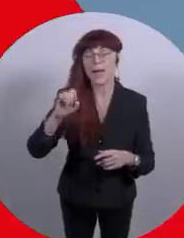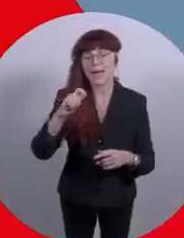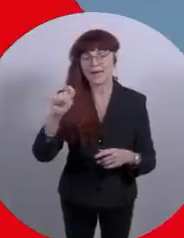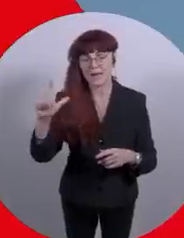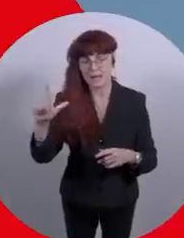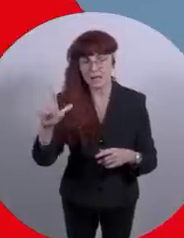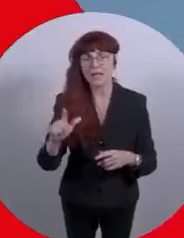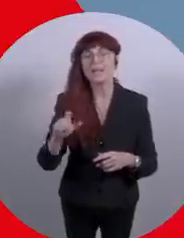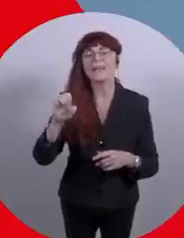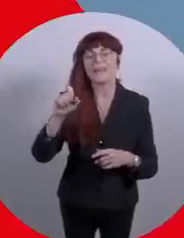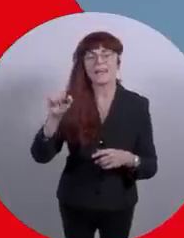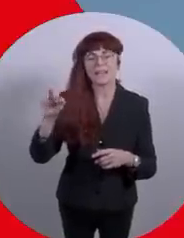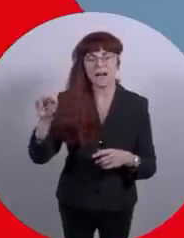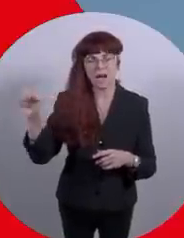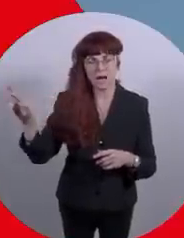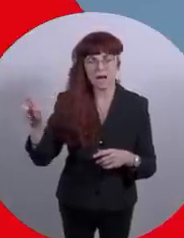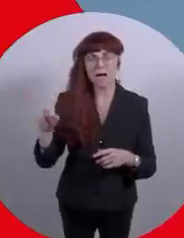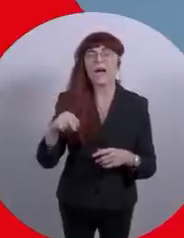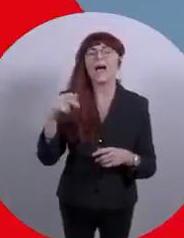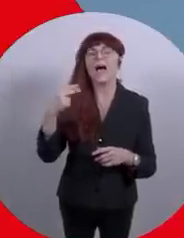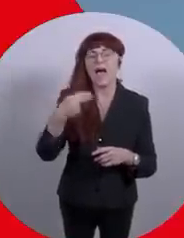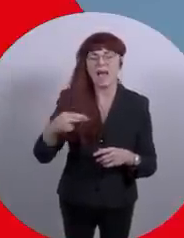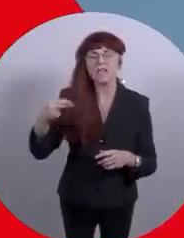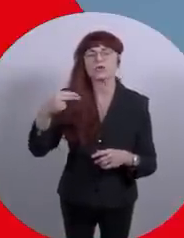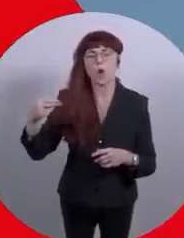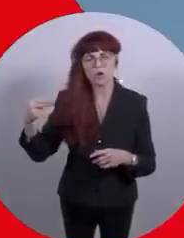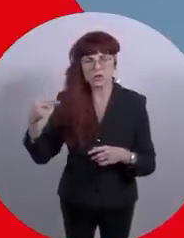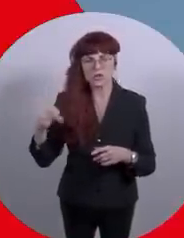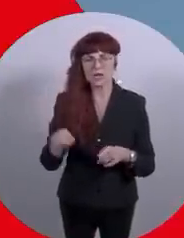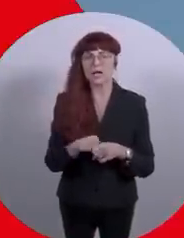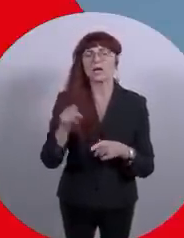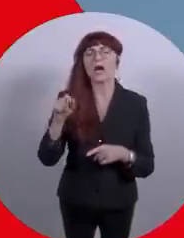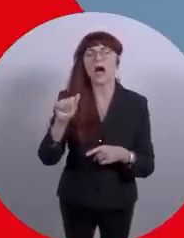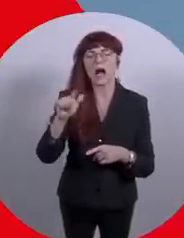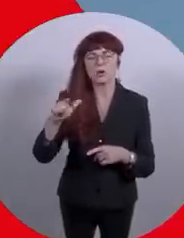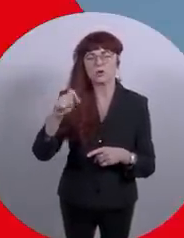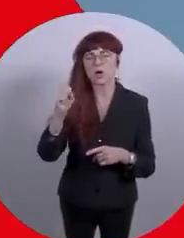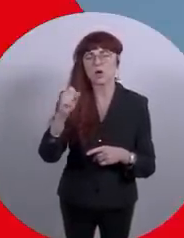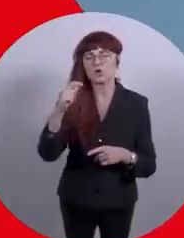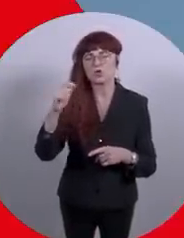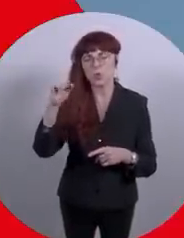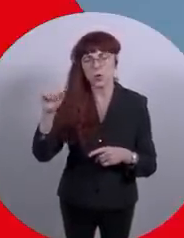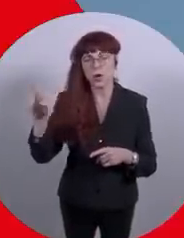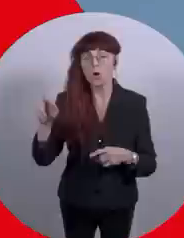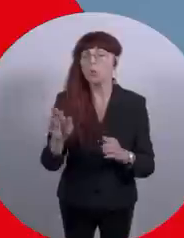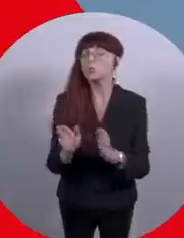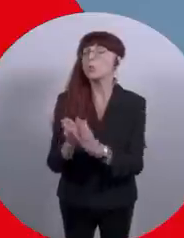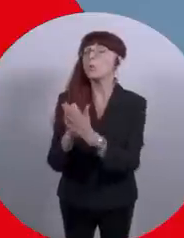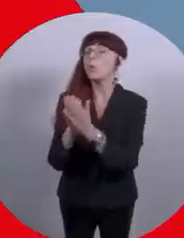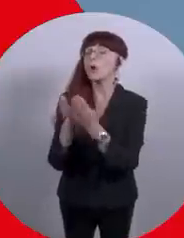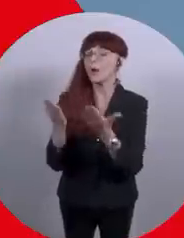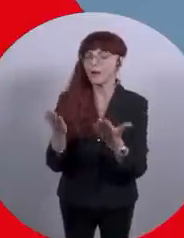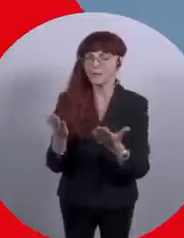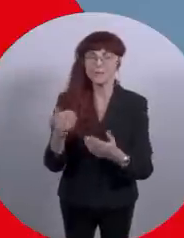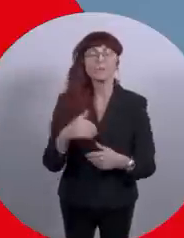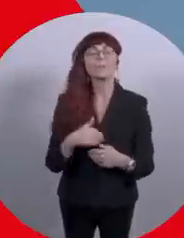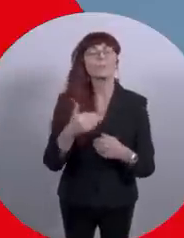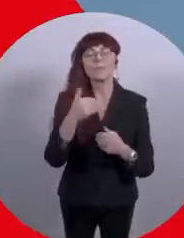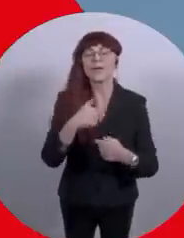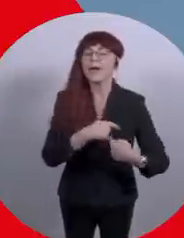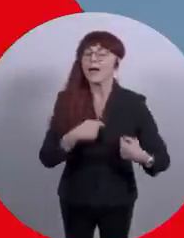Brigitte Ederer Gabi Heinisch hosek Alois Stöger und Erwin Buchinger herzlich willkommen in Linz